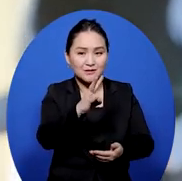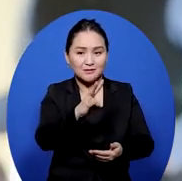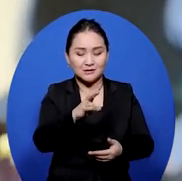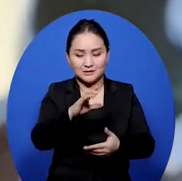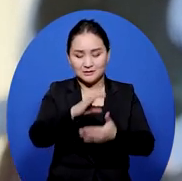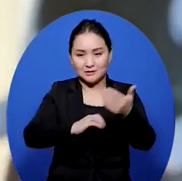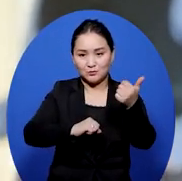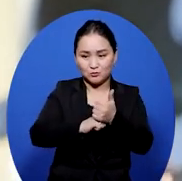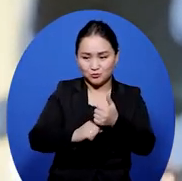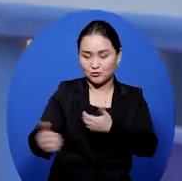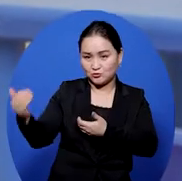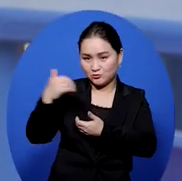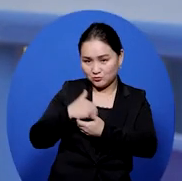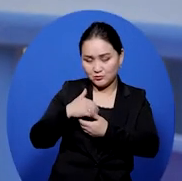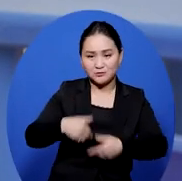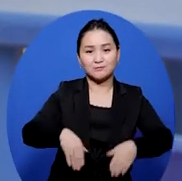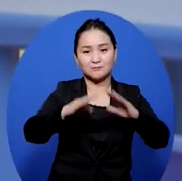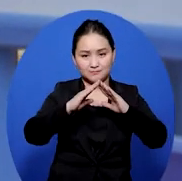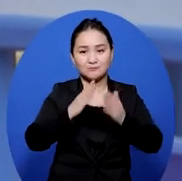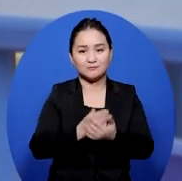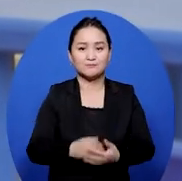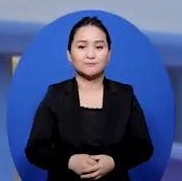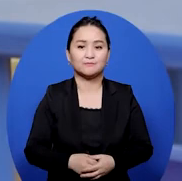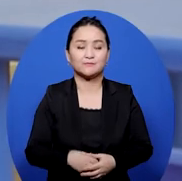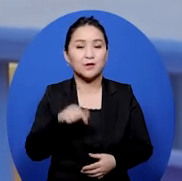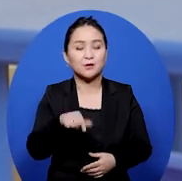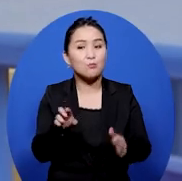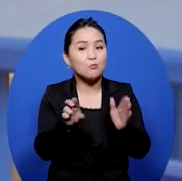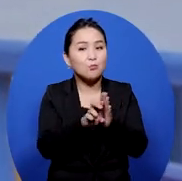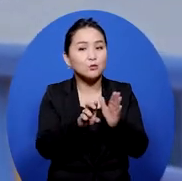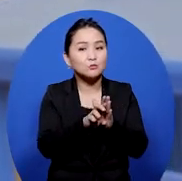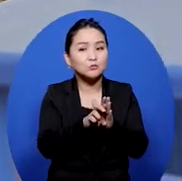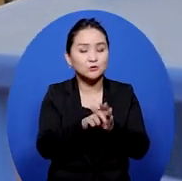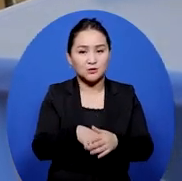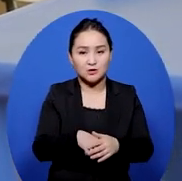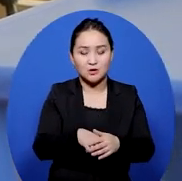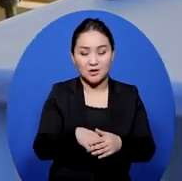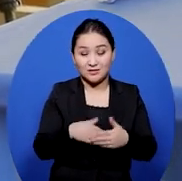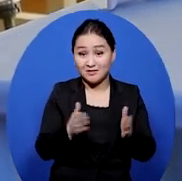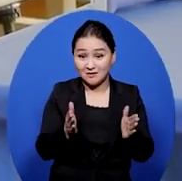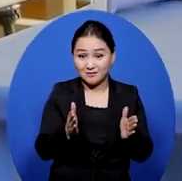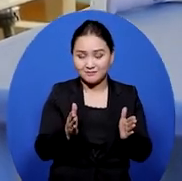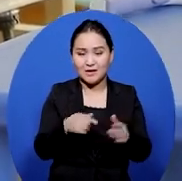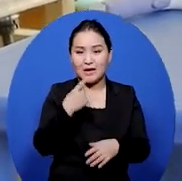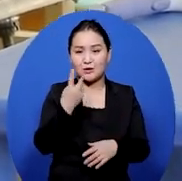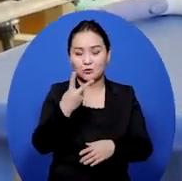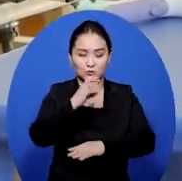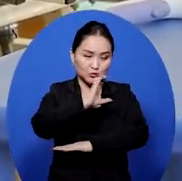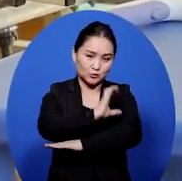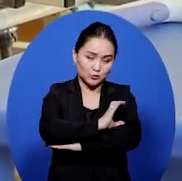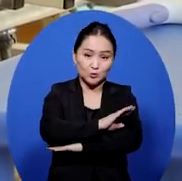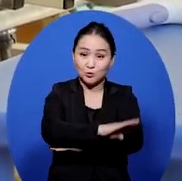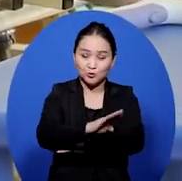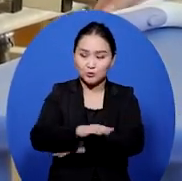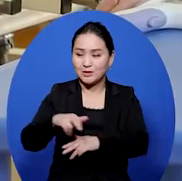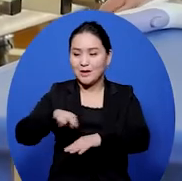хэмжээний санхүүжилт авж энэ төв байгуулсан байгаа. Гэхдээ одоо энэ боломжтой нэгдснээр манай 12 дугаар сургуулийн хүүхдүүд болон Дархуул